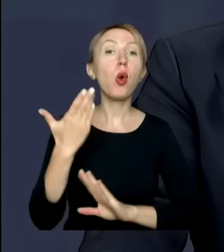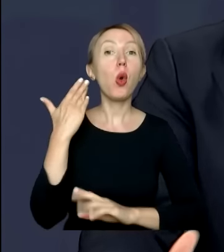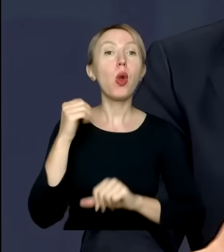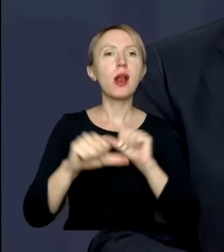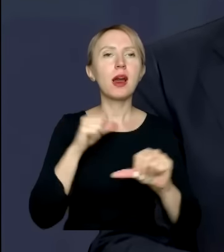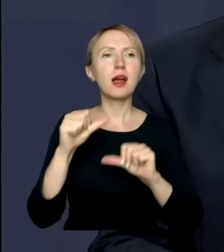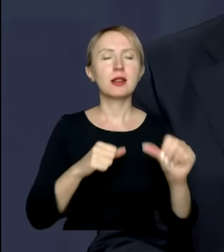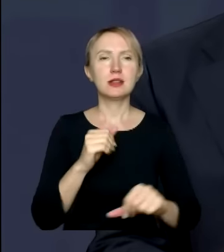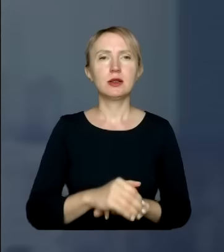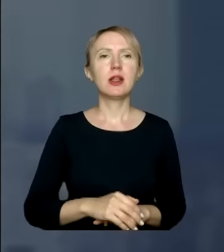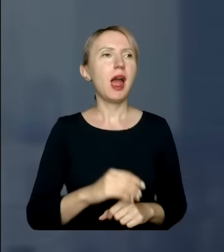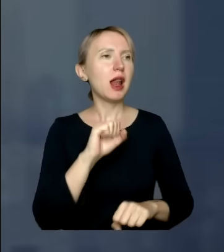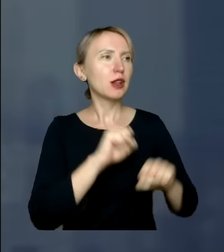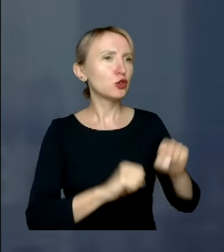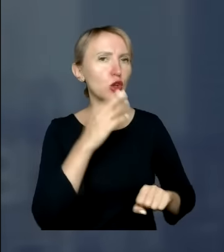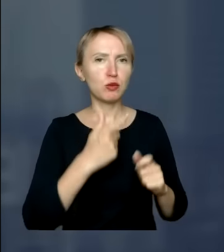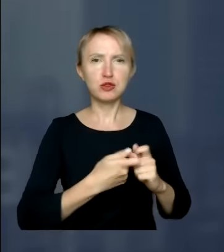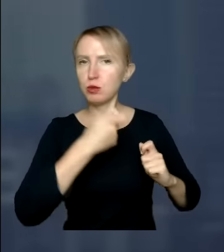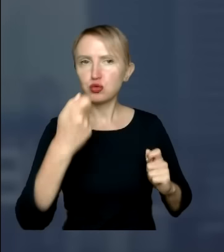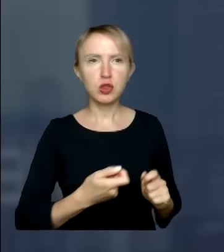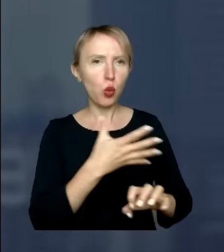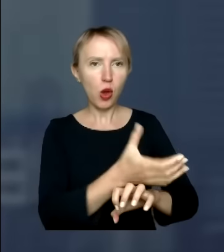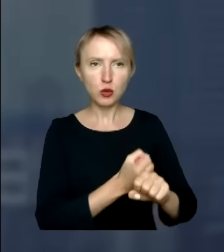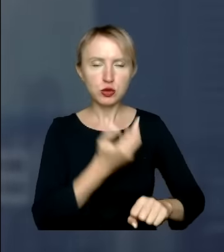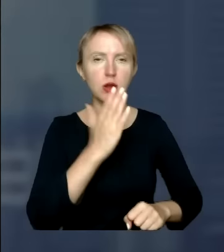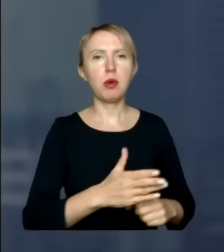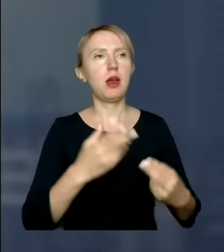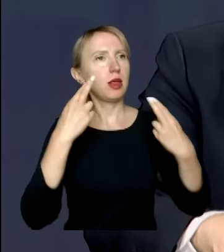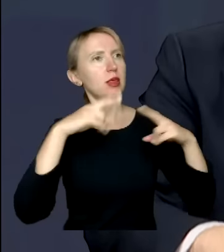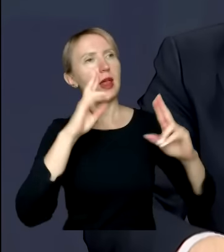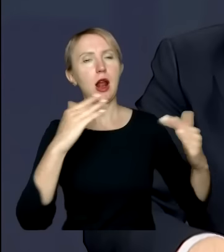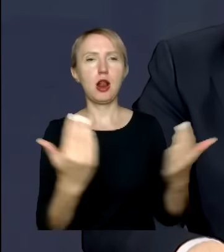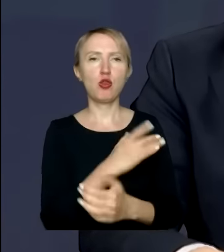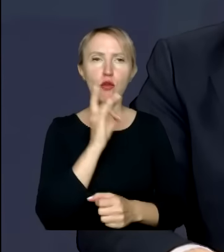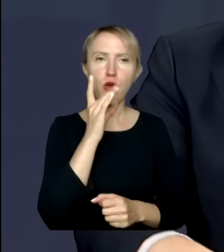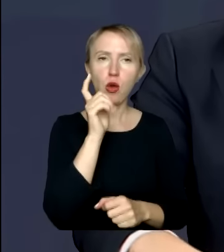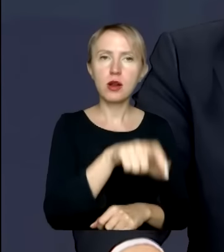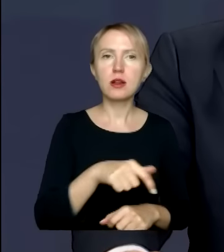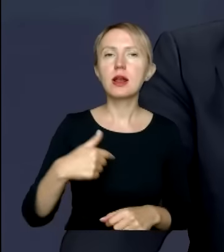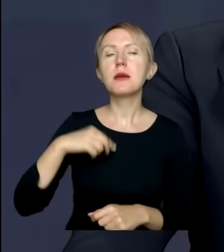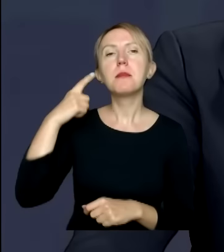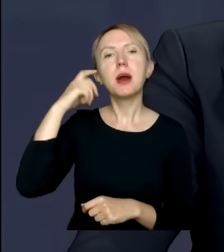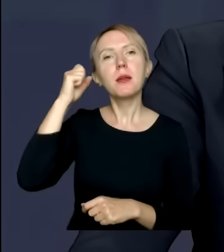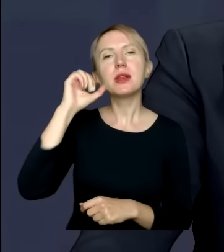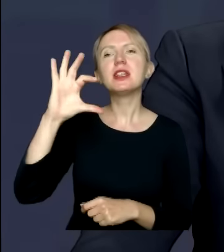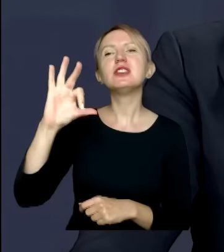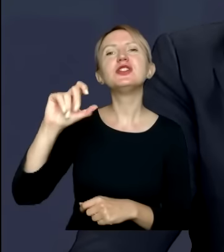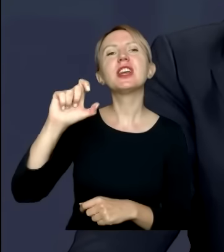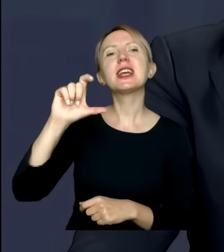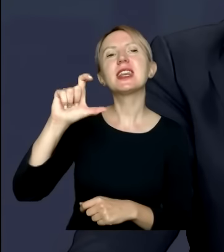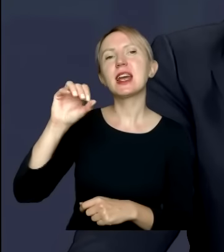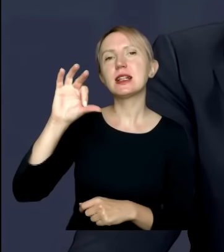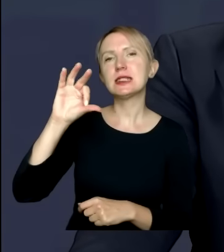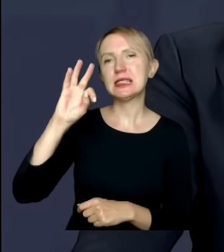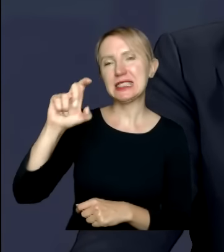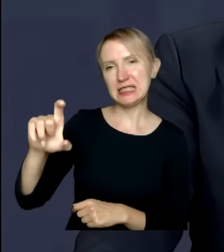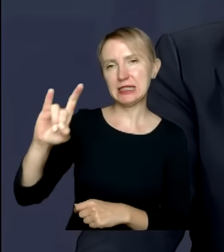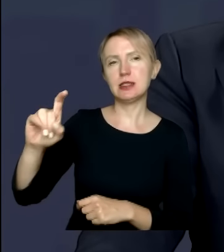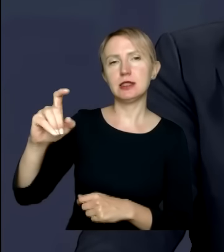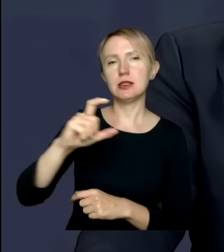ale sąd się wypowiedział że nie będzie przedłużał tego aresztu i nagle nowy Zarzut jest pamiętamy film siekielskich pamiętamy przecież tą